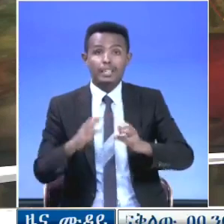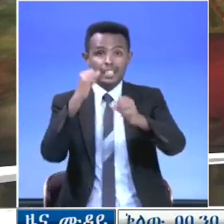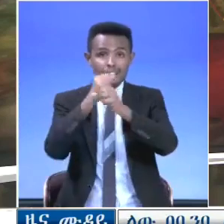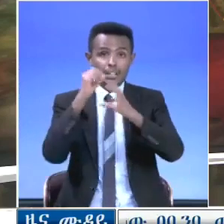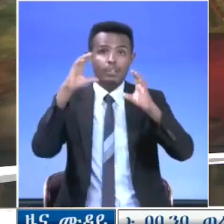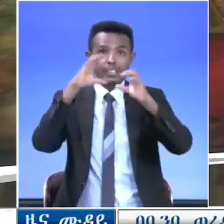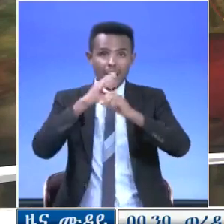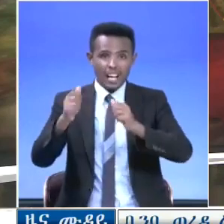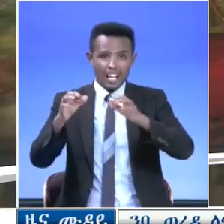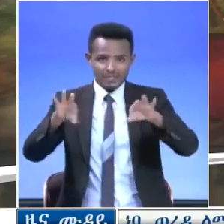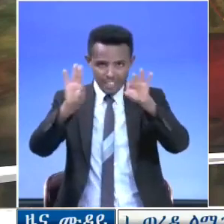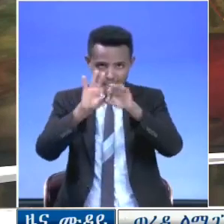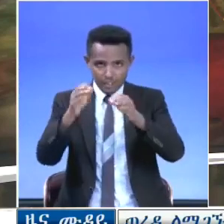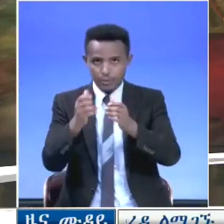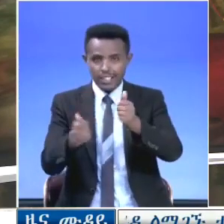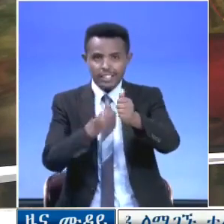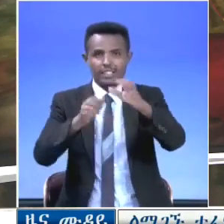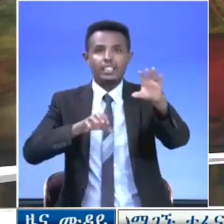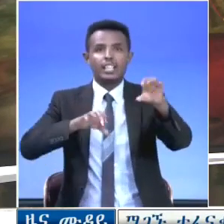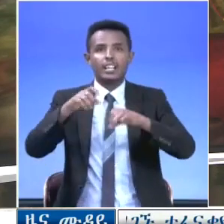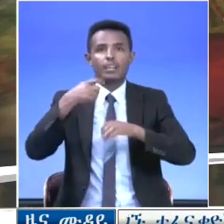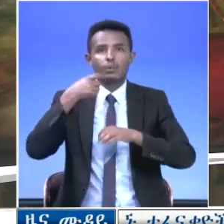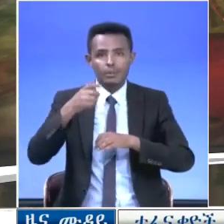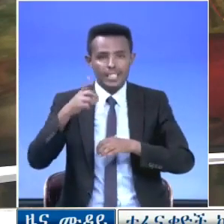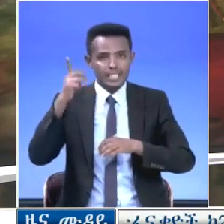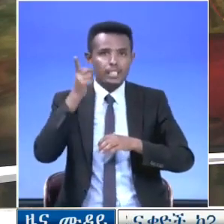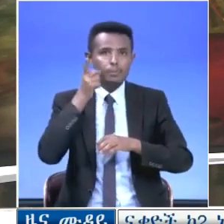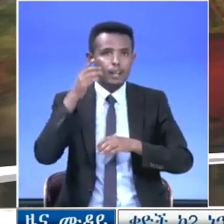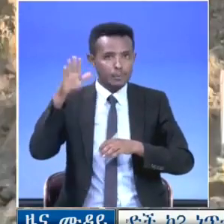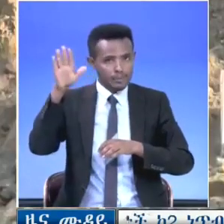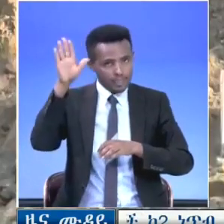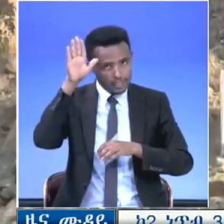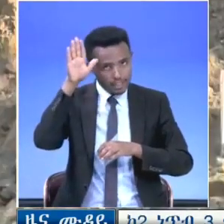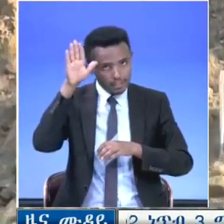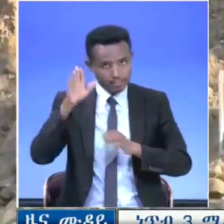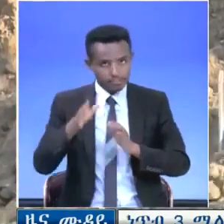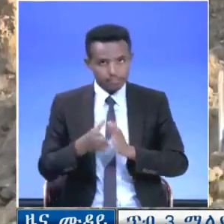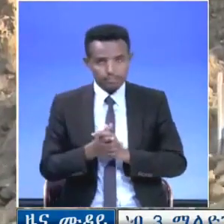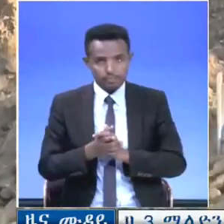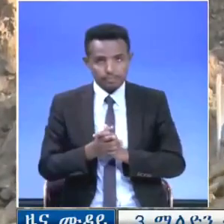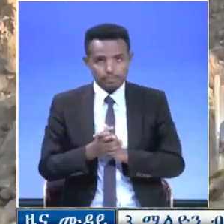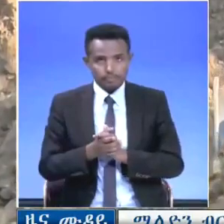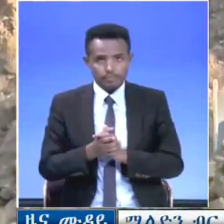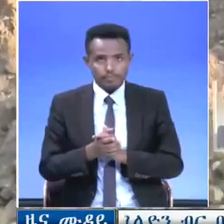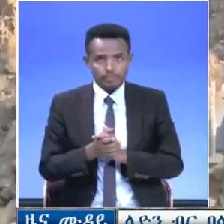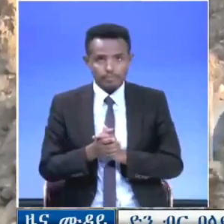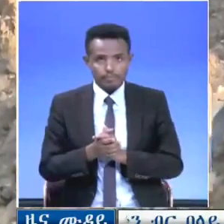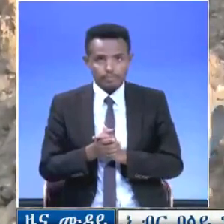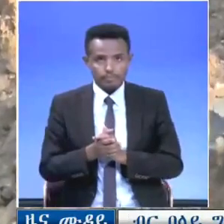አስፈላጊውን ክትትልና ድጋፍ እያደረግኩ ነው ብሏል። የዝባለም ጌታ ነው።